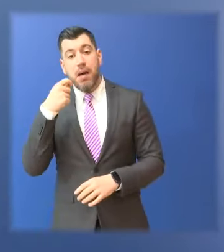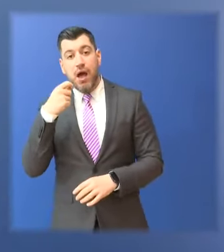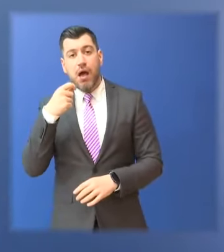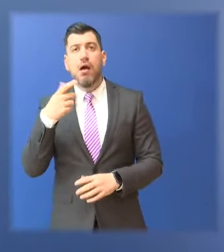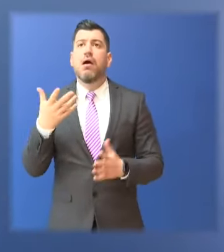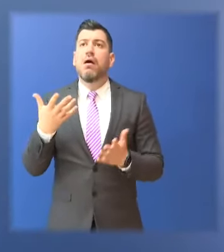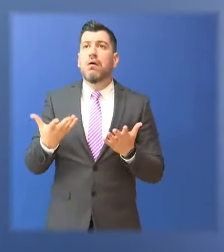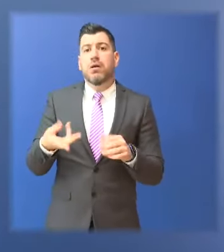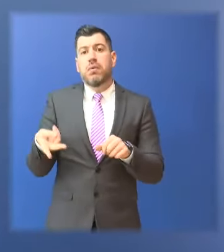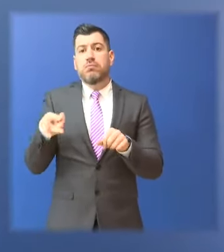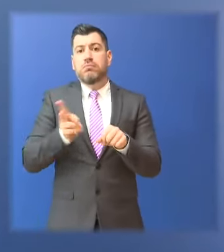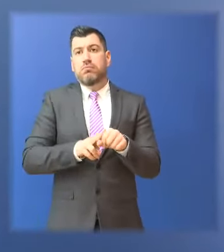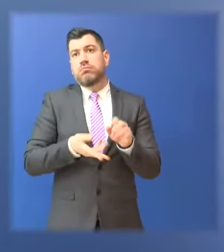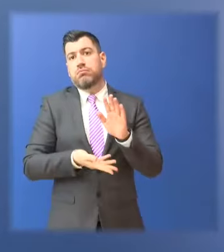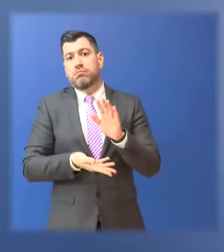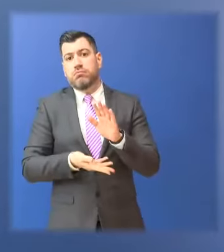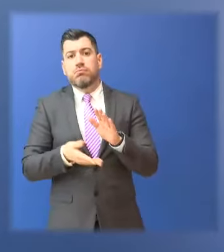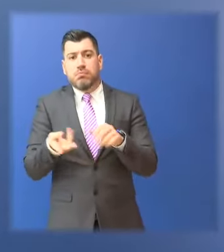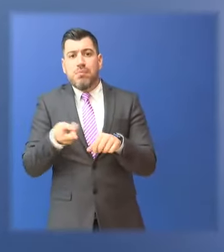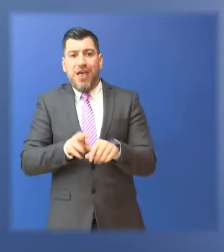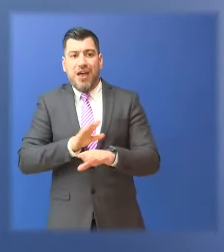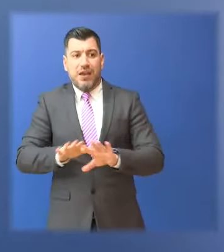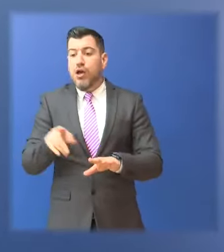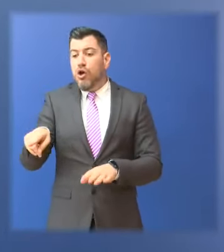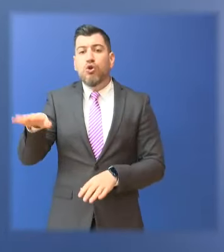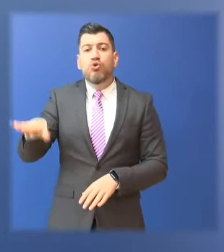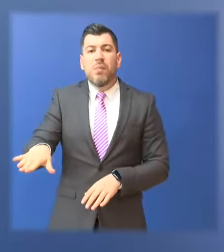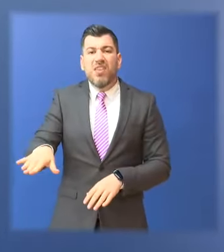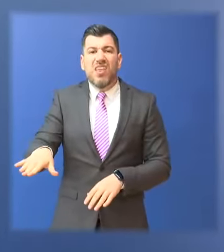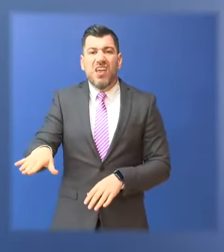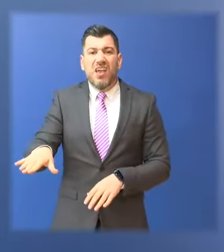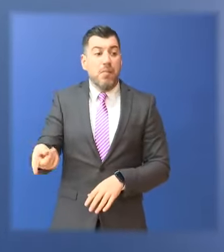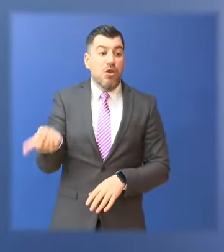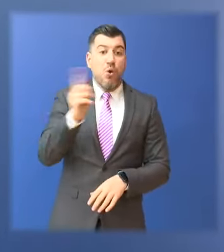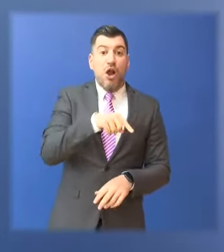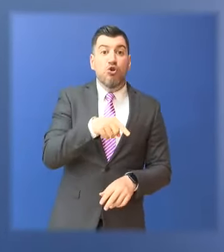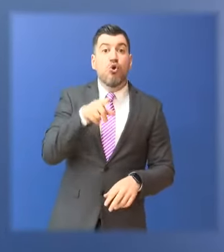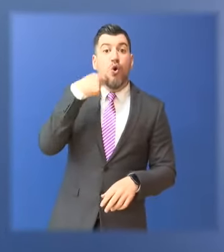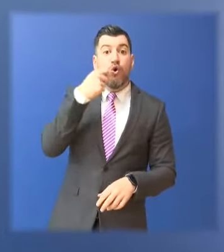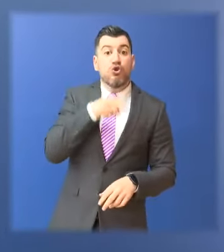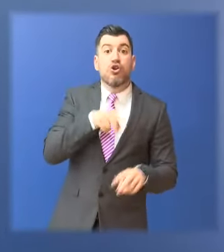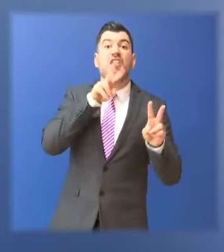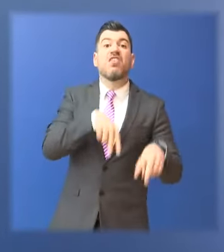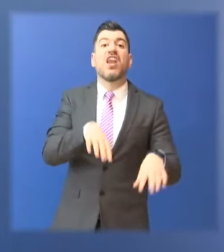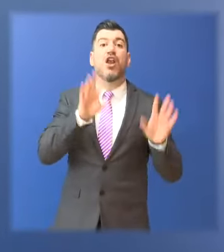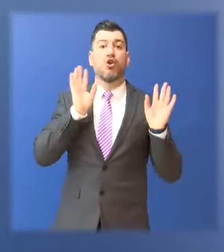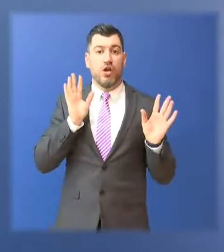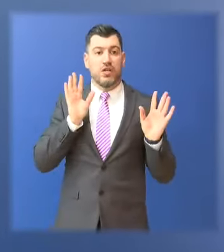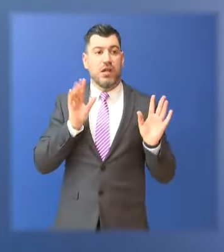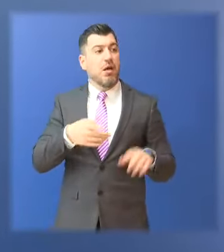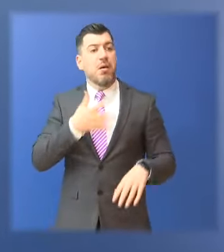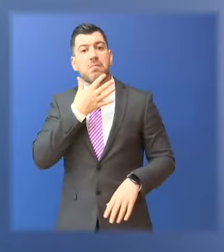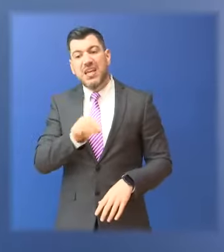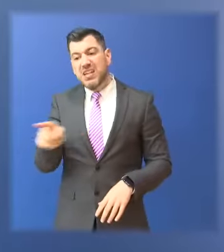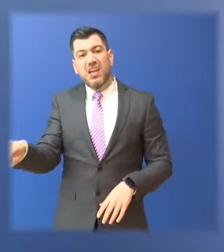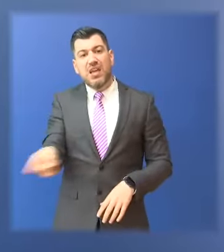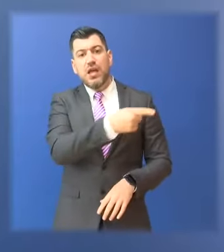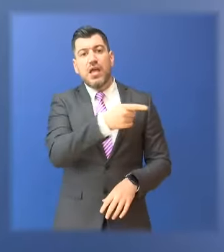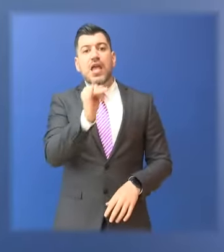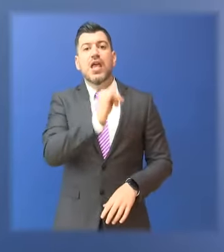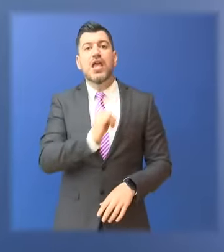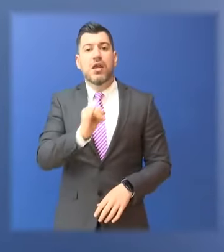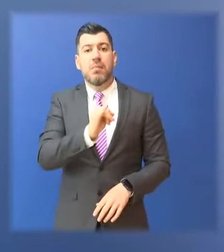πιθανό να καταλήξει σε ένα ίδρυμα. Αν το παιδί αυτό νοσήσει, αυτός ένας εκ των δύο που δεν είναι αναγνωρισμένος